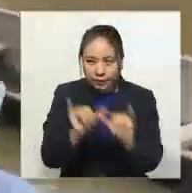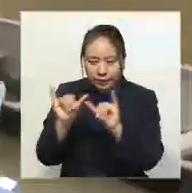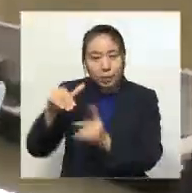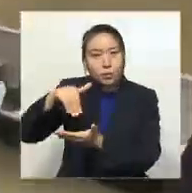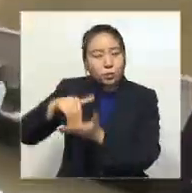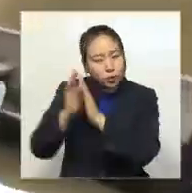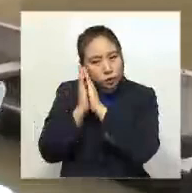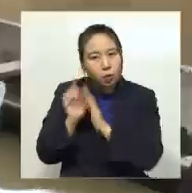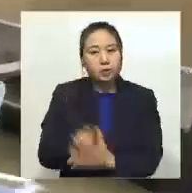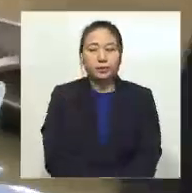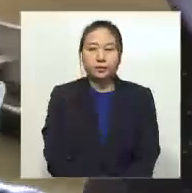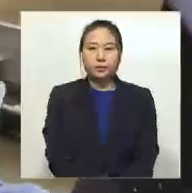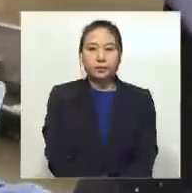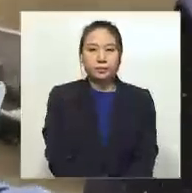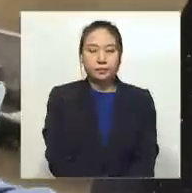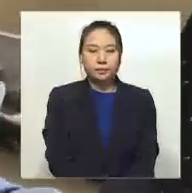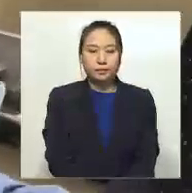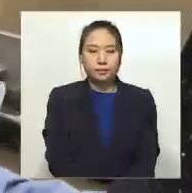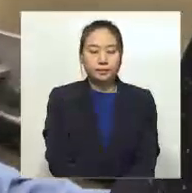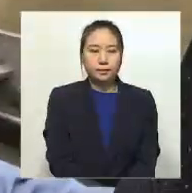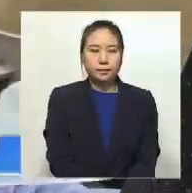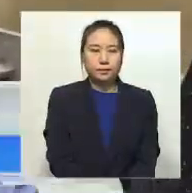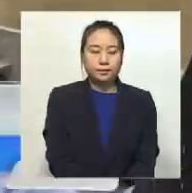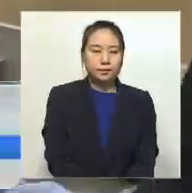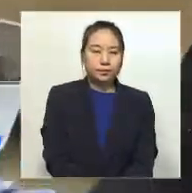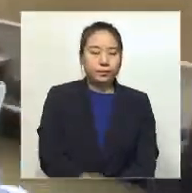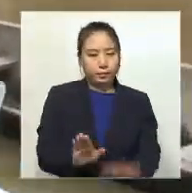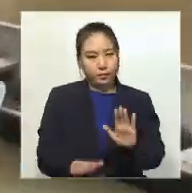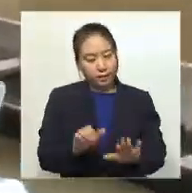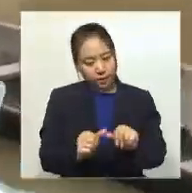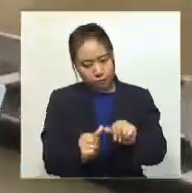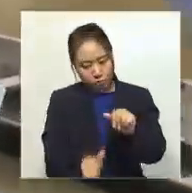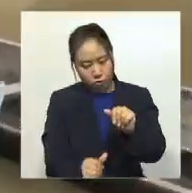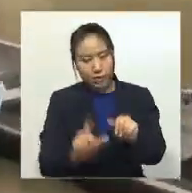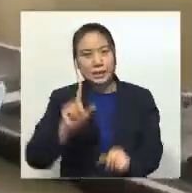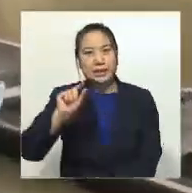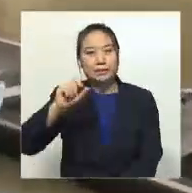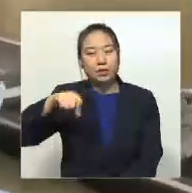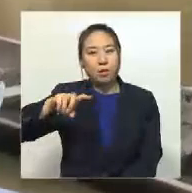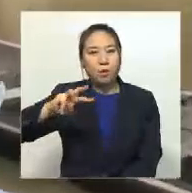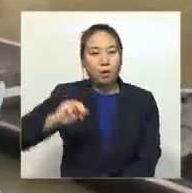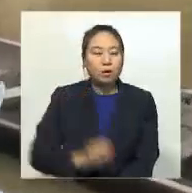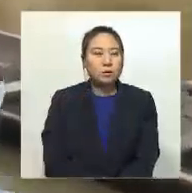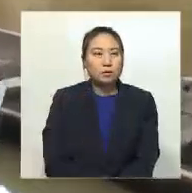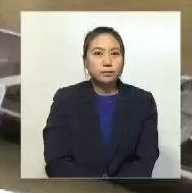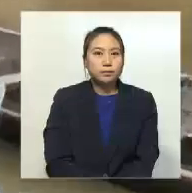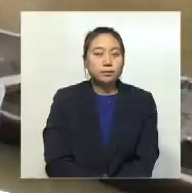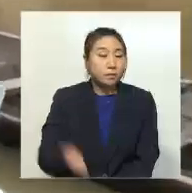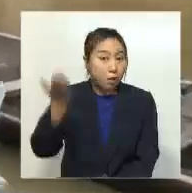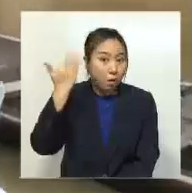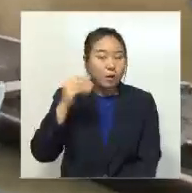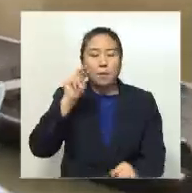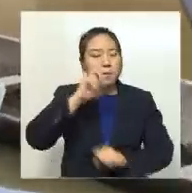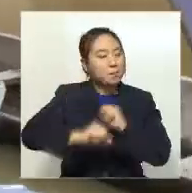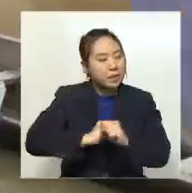พ วันประมาณวางบ้านว่าประมาณ20เซนครับ ครับปกติมันเคยท่วมในลักษณะ ท่วมครับท่วมทุ